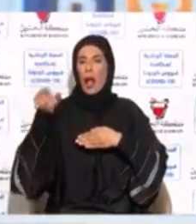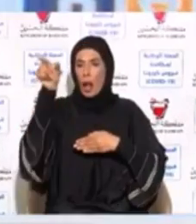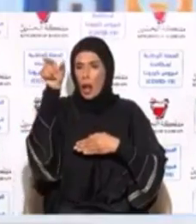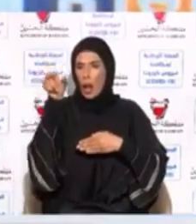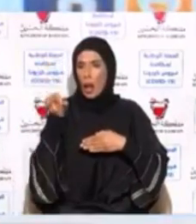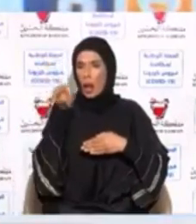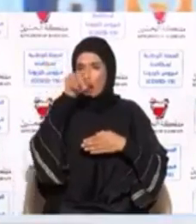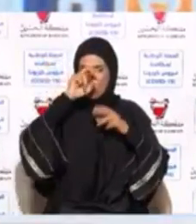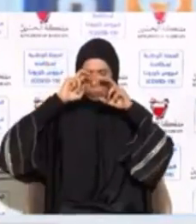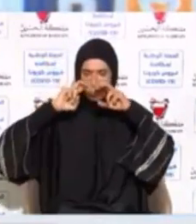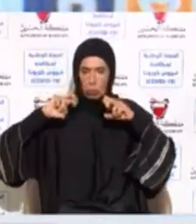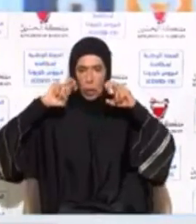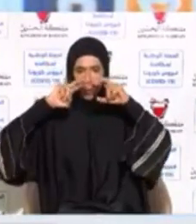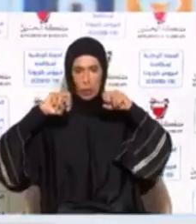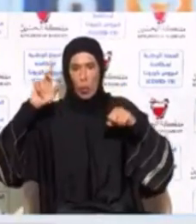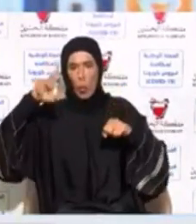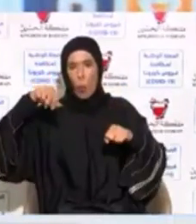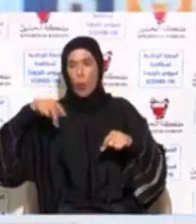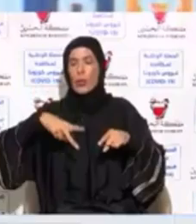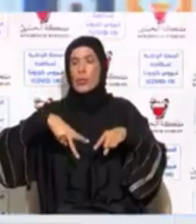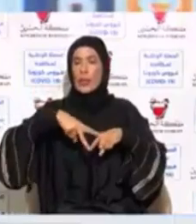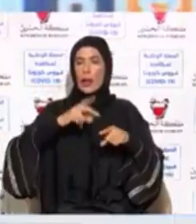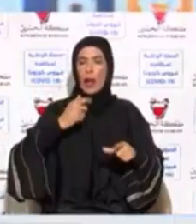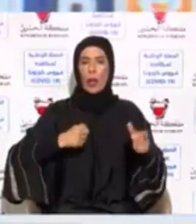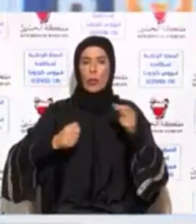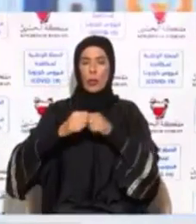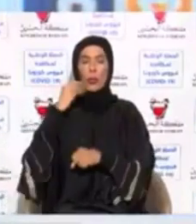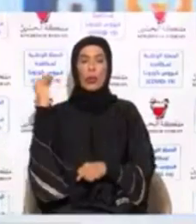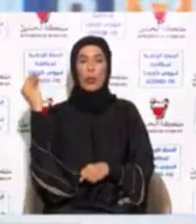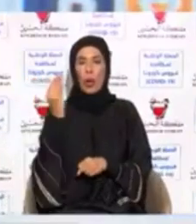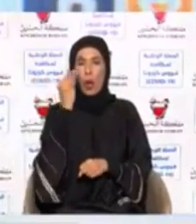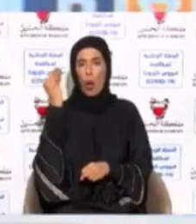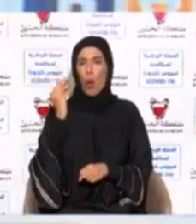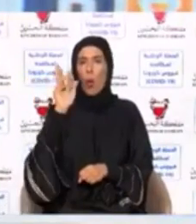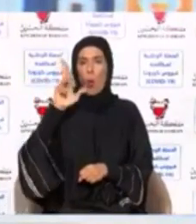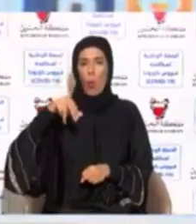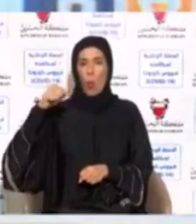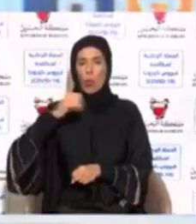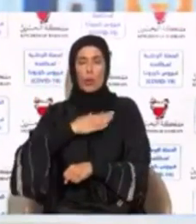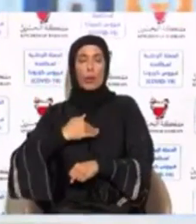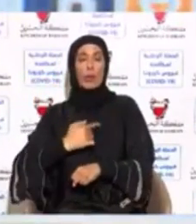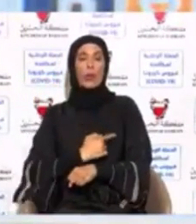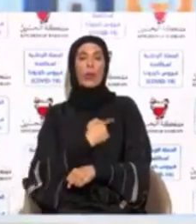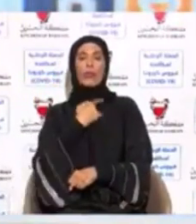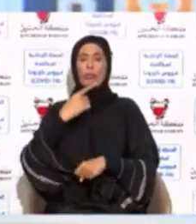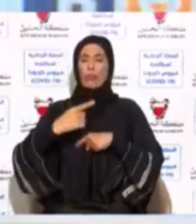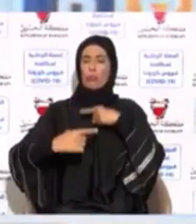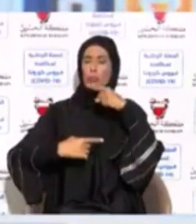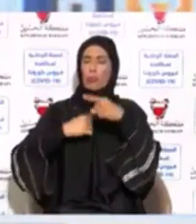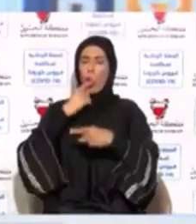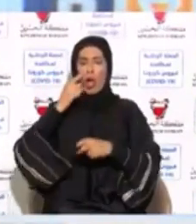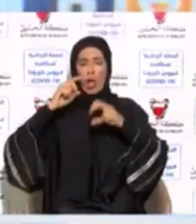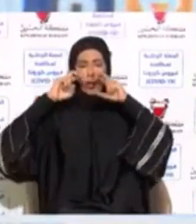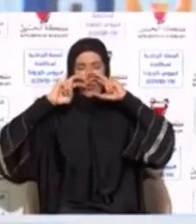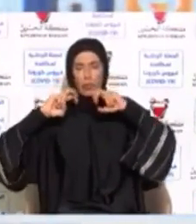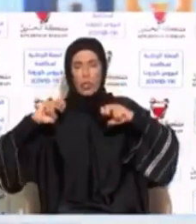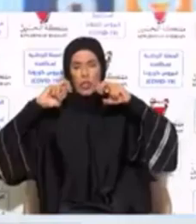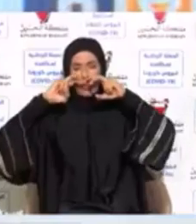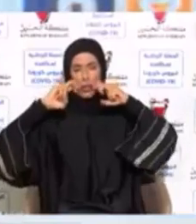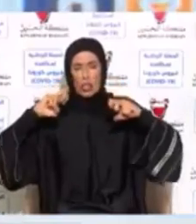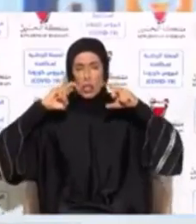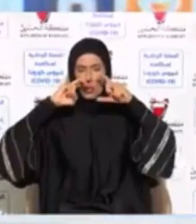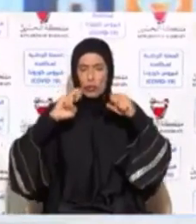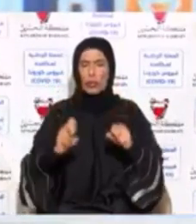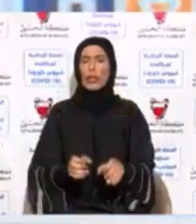بها الطواقم من وزارة الصناعة والتجارة والسياحة ووزارة الصحة مستمرة للتأكد